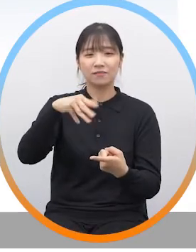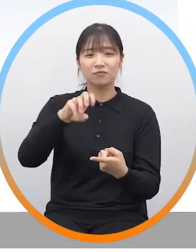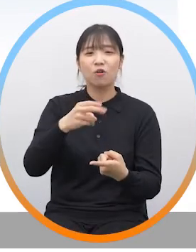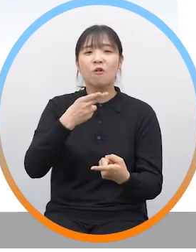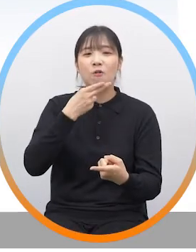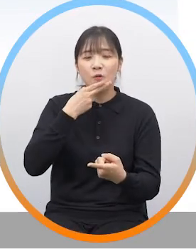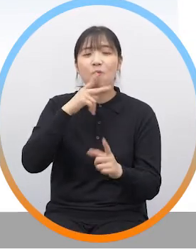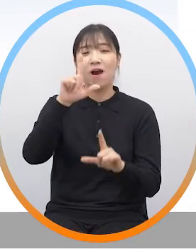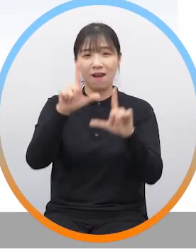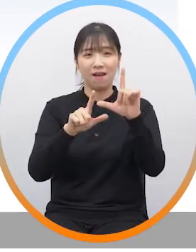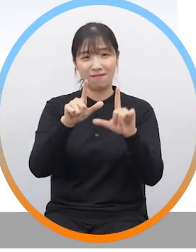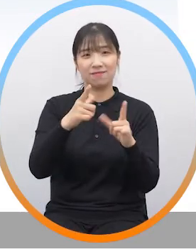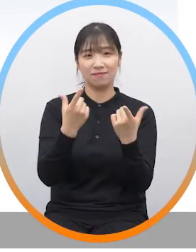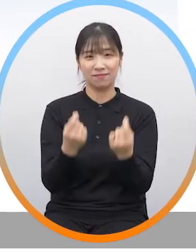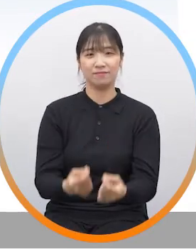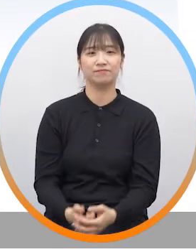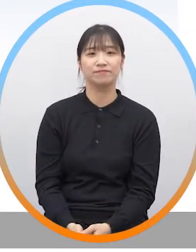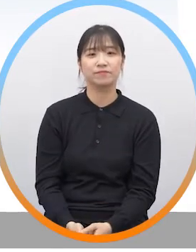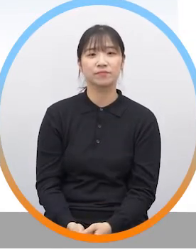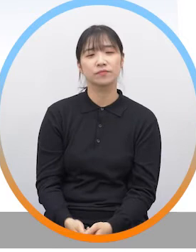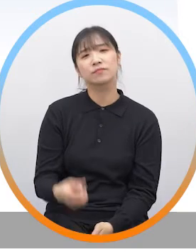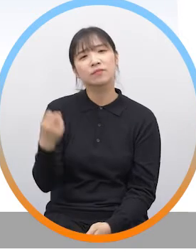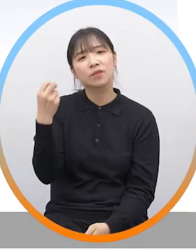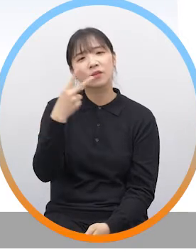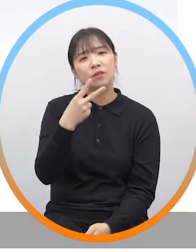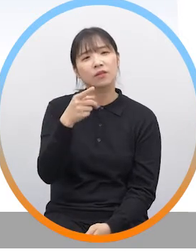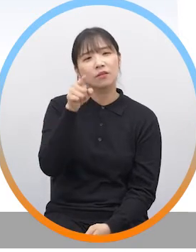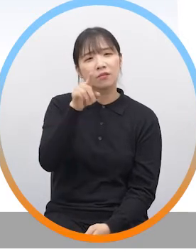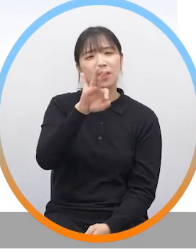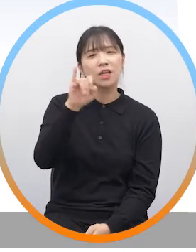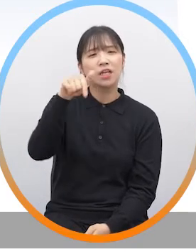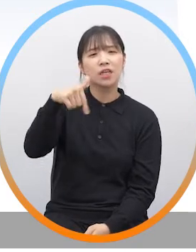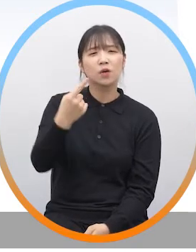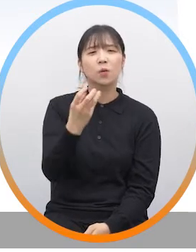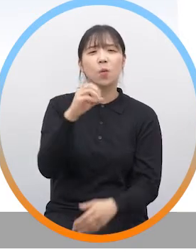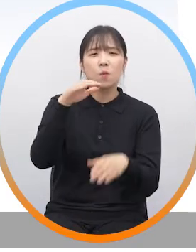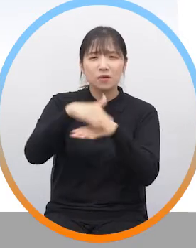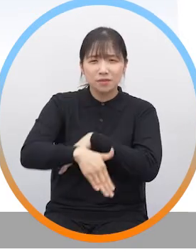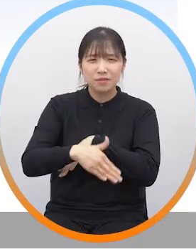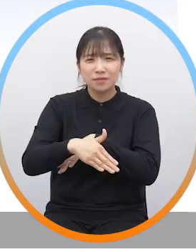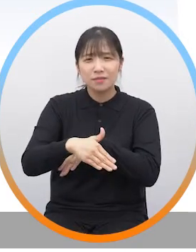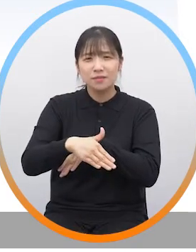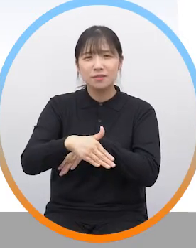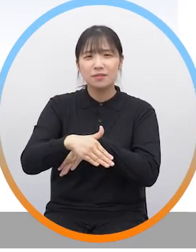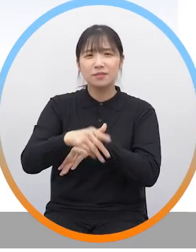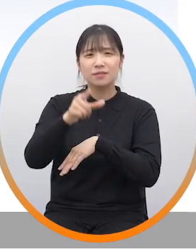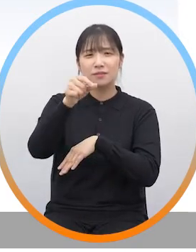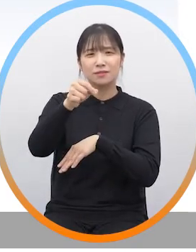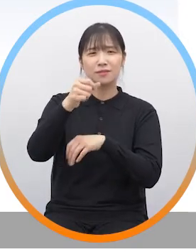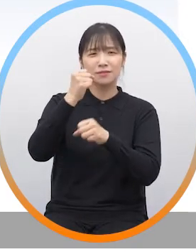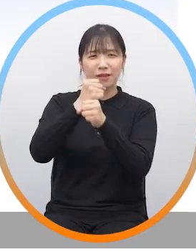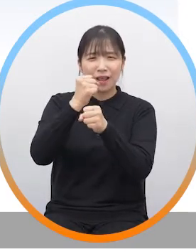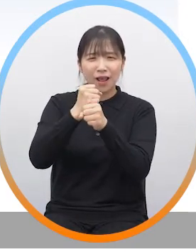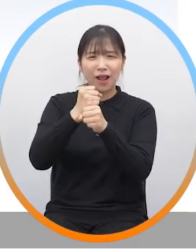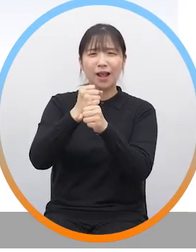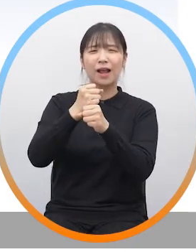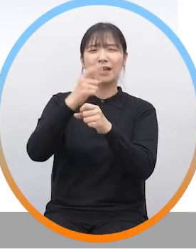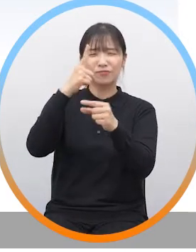된 상태로 이렇게 됐고요. 그 다음에 그 입공식으로 빼다가 잘렸습니다.